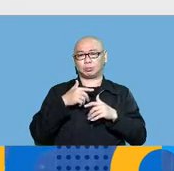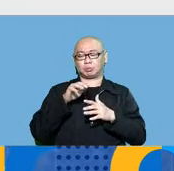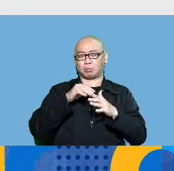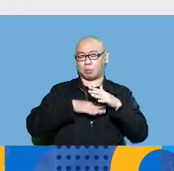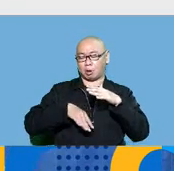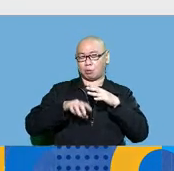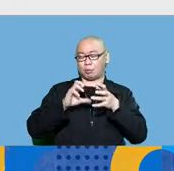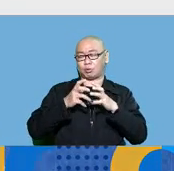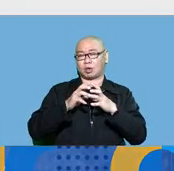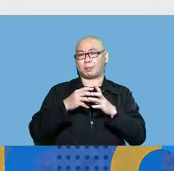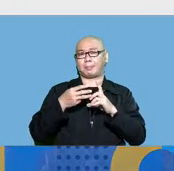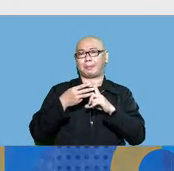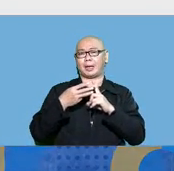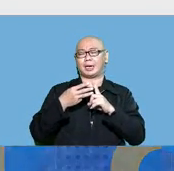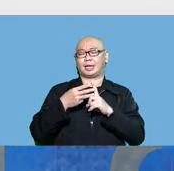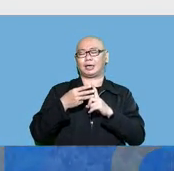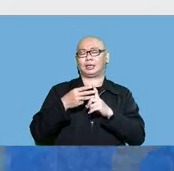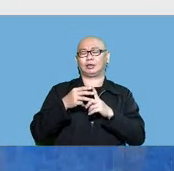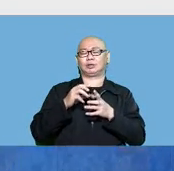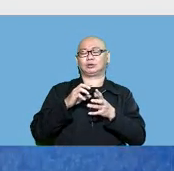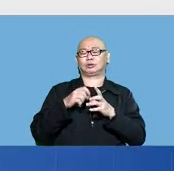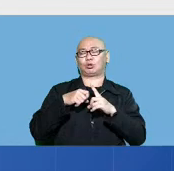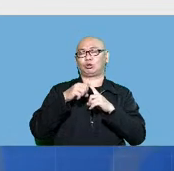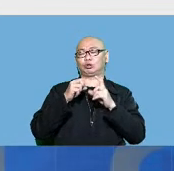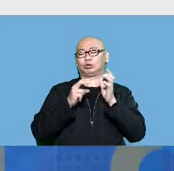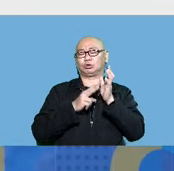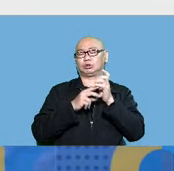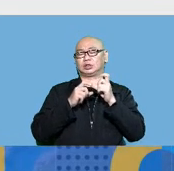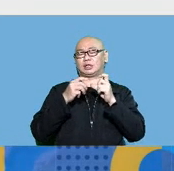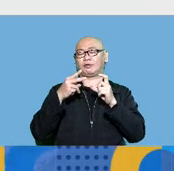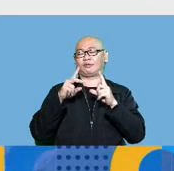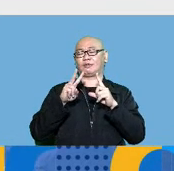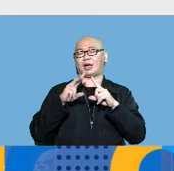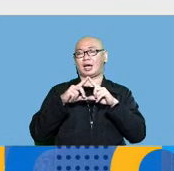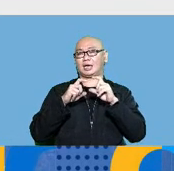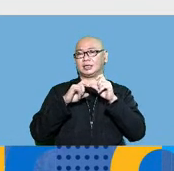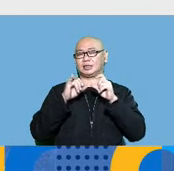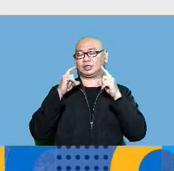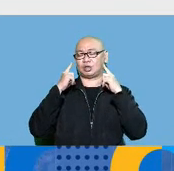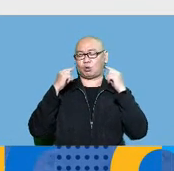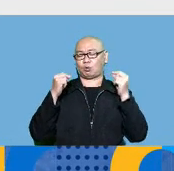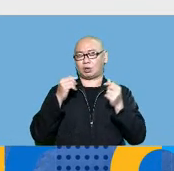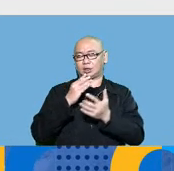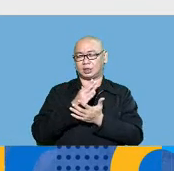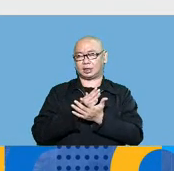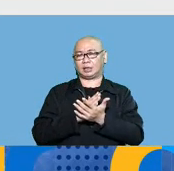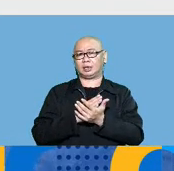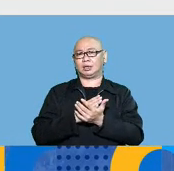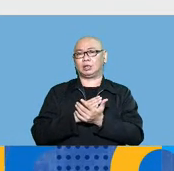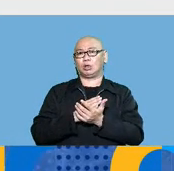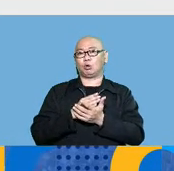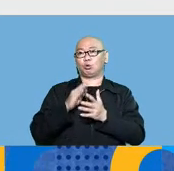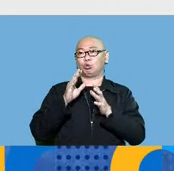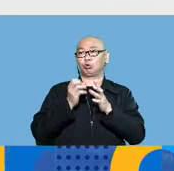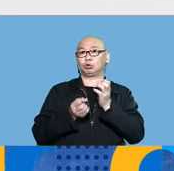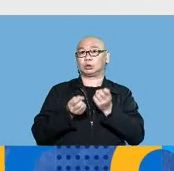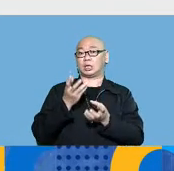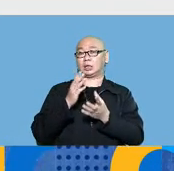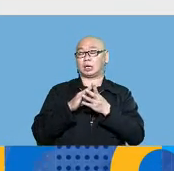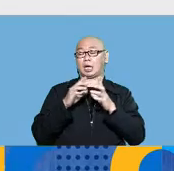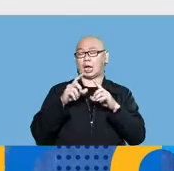pengelolaan Balai Konservasi Sumber Daya Alam Provinsi Jawa Tengah. Sebagai hutan alami yang tersisa